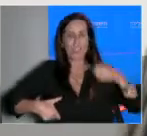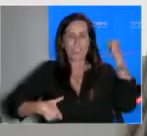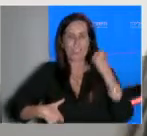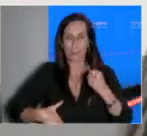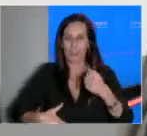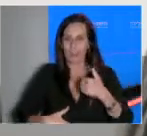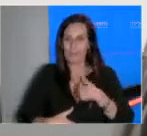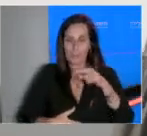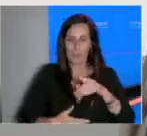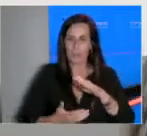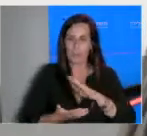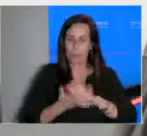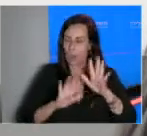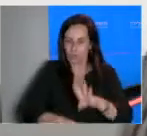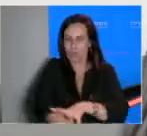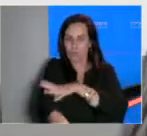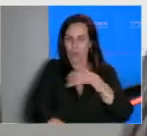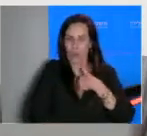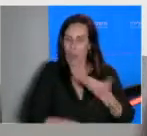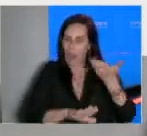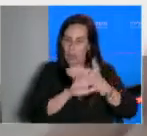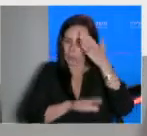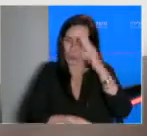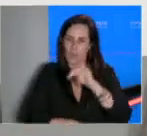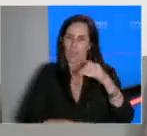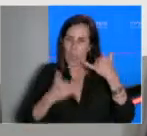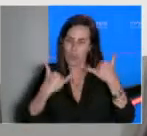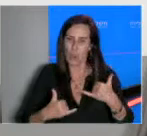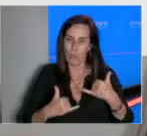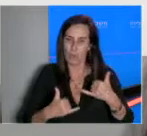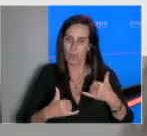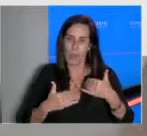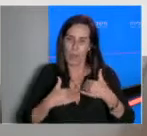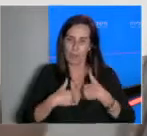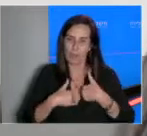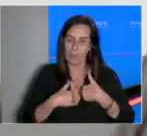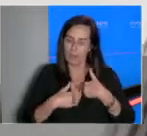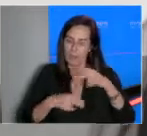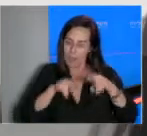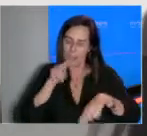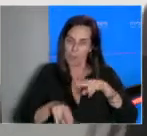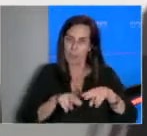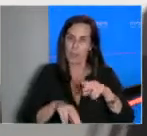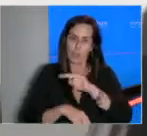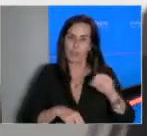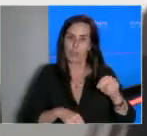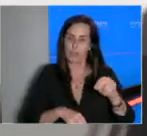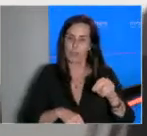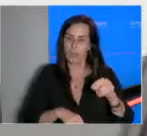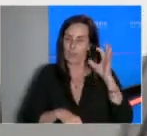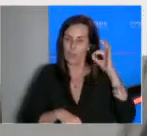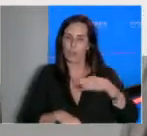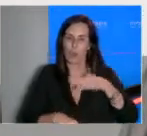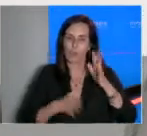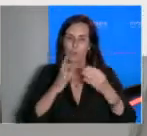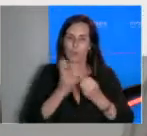שנרצחו, וזה פשוט כל כך ריגש אותי, העלאת המודעות לנושא הזה, כי היום אני מתעסקת עם נושא של נשים נפגעות